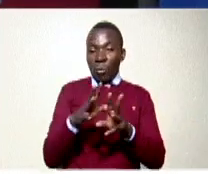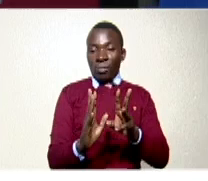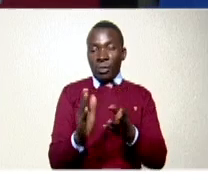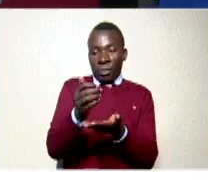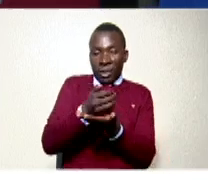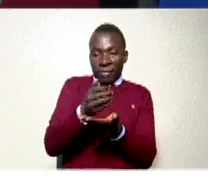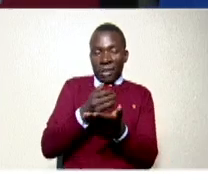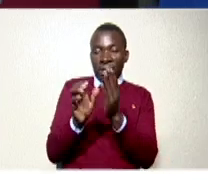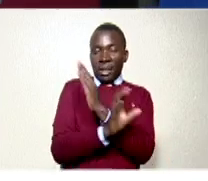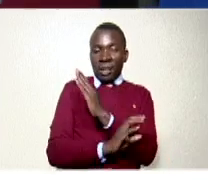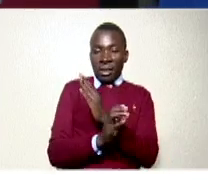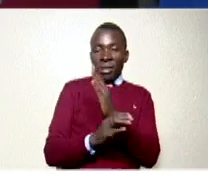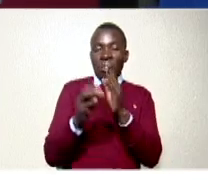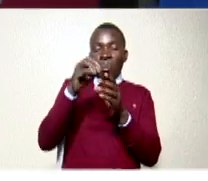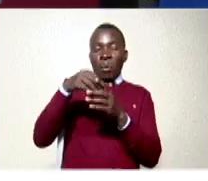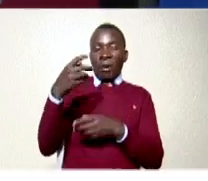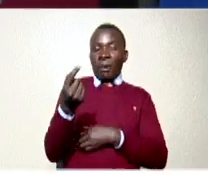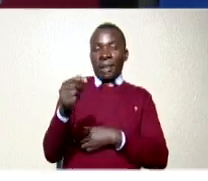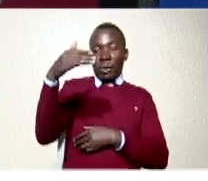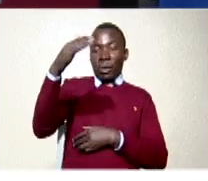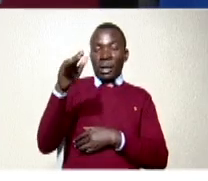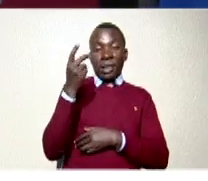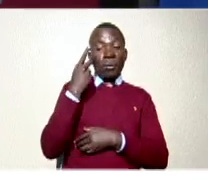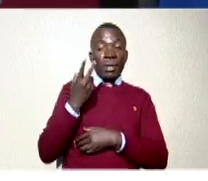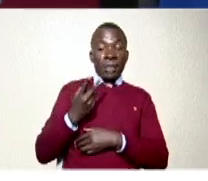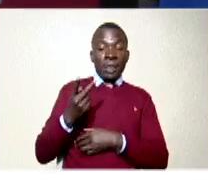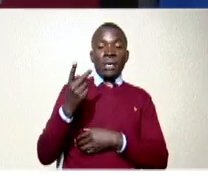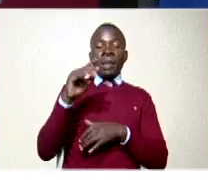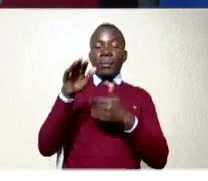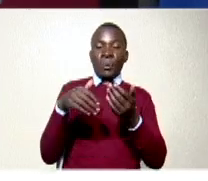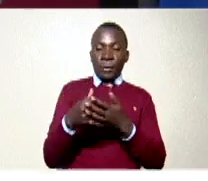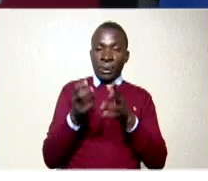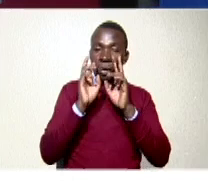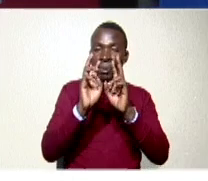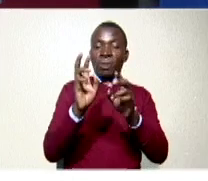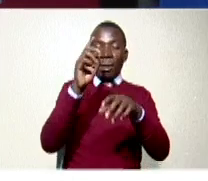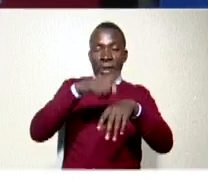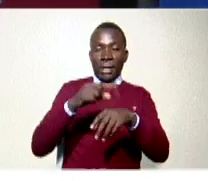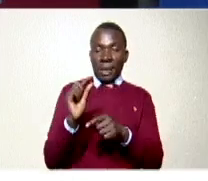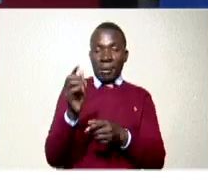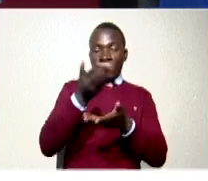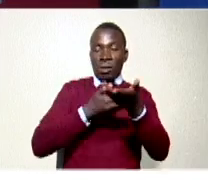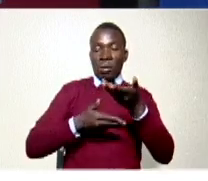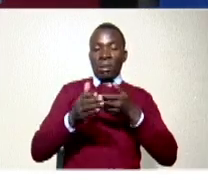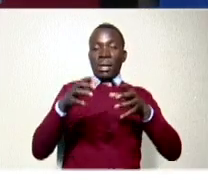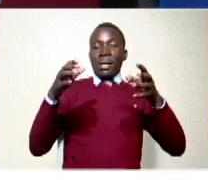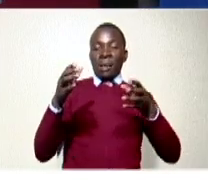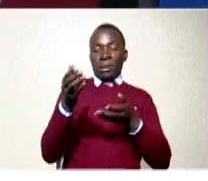ubwizigame bw'igihugu mu madovize buhagaze. Ibyo nabyo turabikurikira mu kanya gatoya mu kiganiro kirambuye